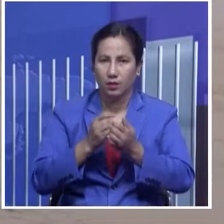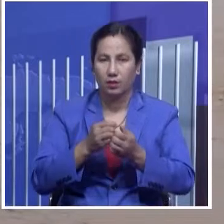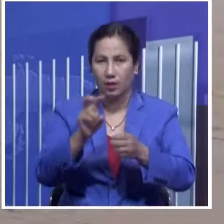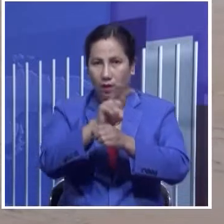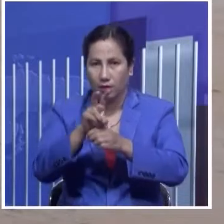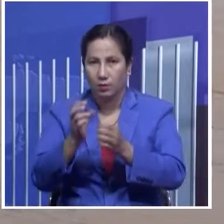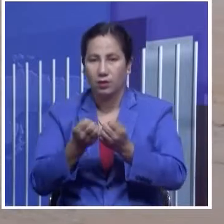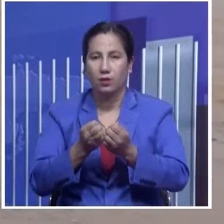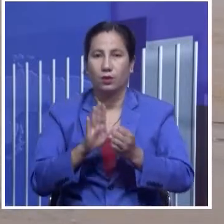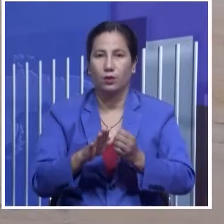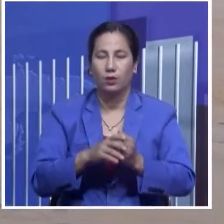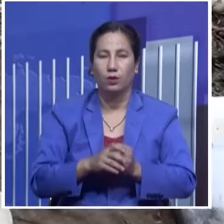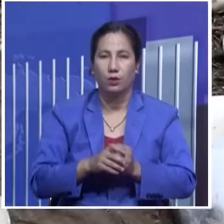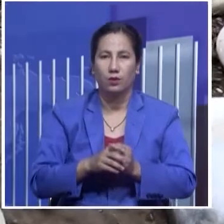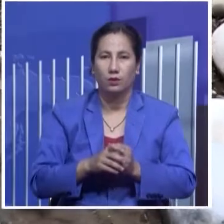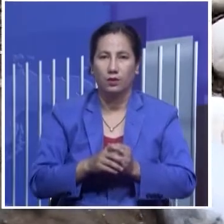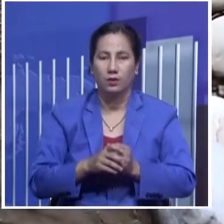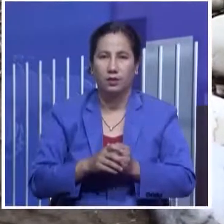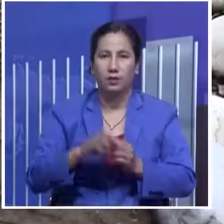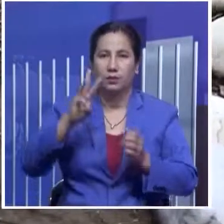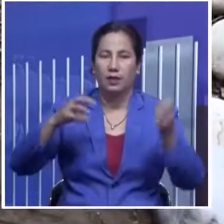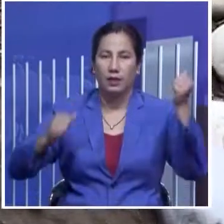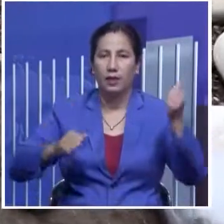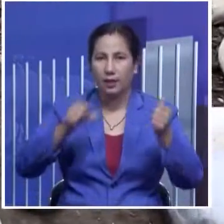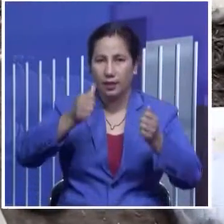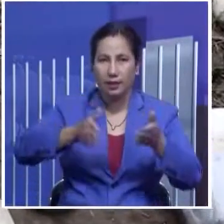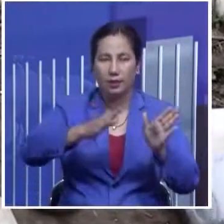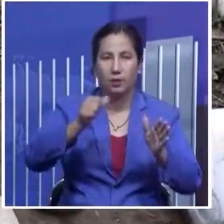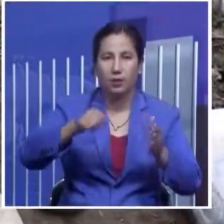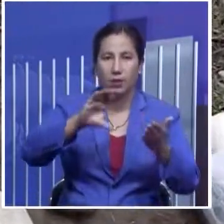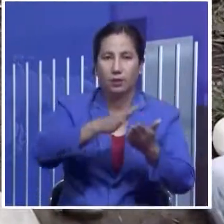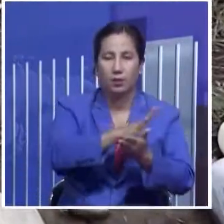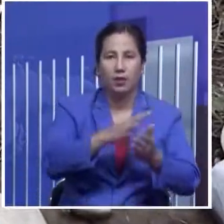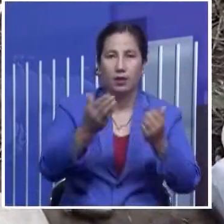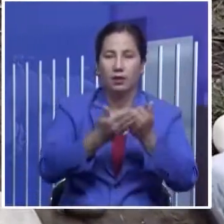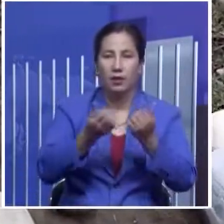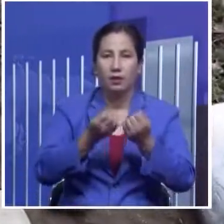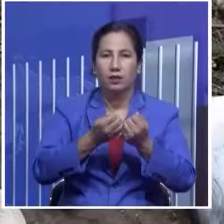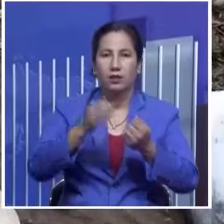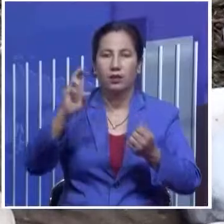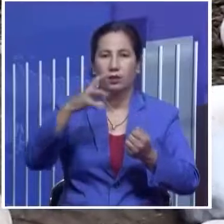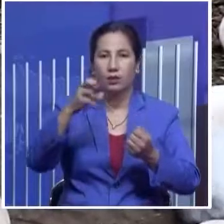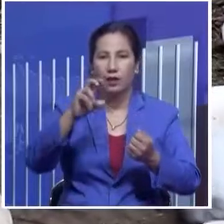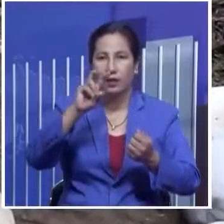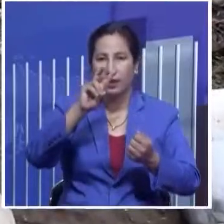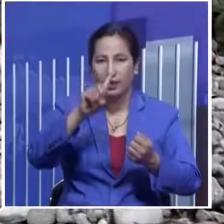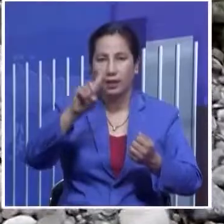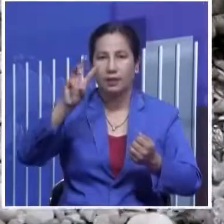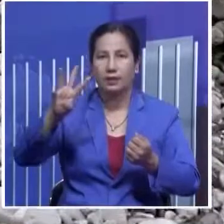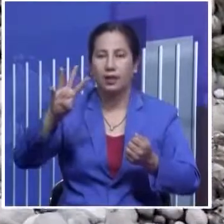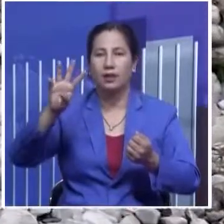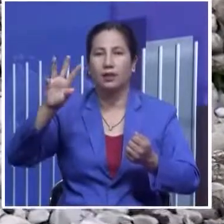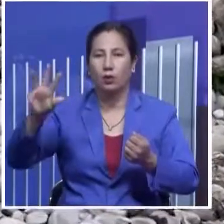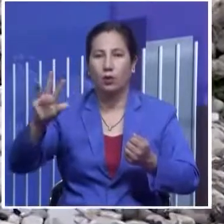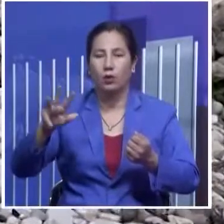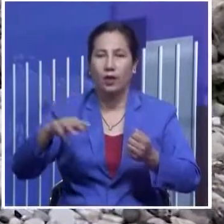गरिकन हामी प्रोग्राम बनाउने हो, प्लानिङ गर्ने। महाकाली नदीमा आउने बाढीले कटान गर्दा दोधारा चाँदनी 1, 4 र 9 का अधिकांश